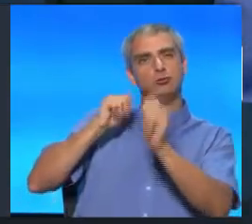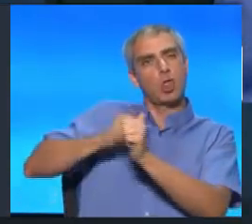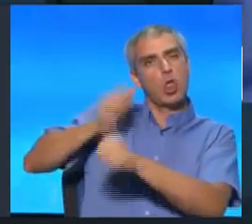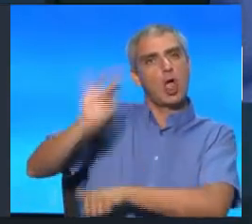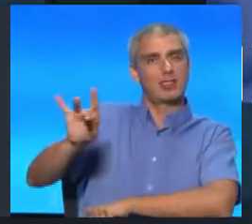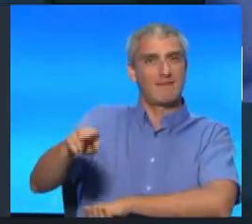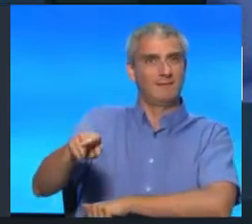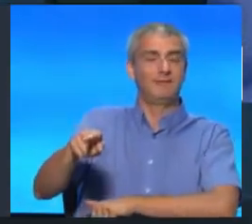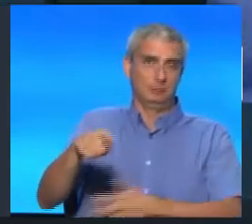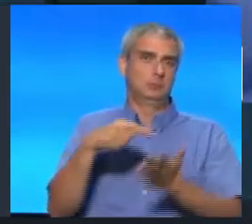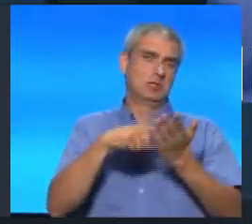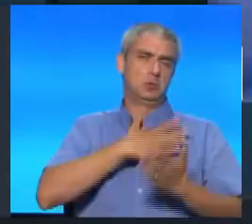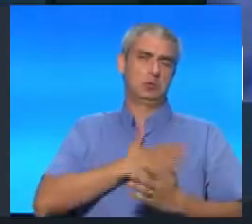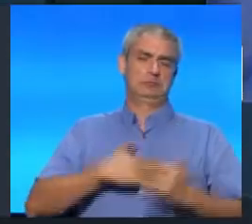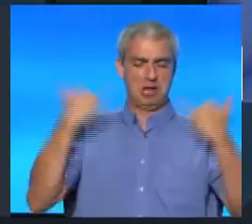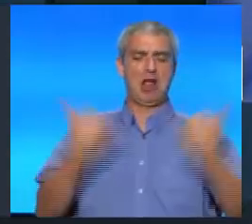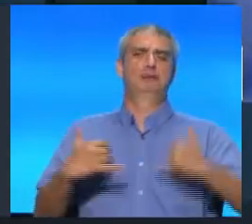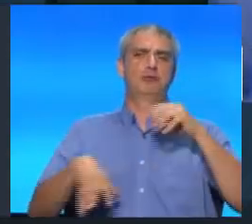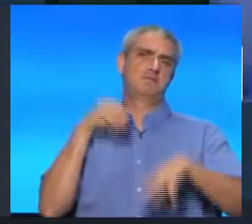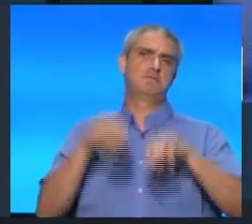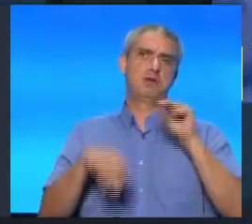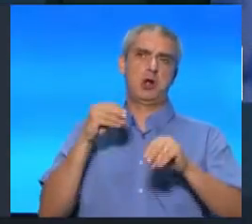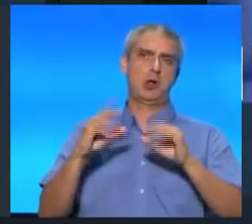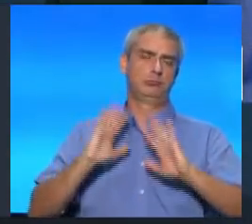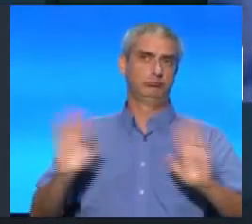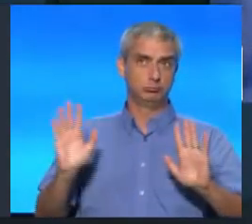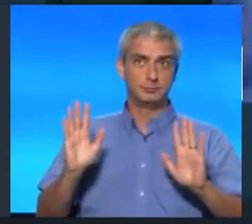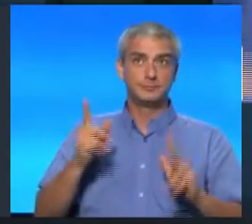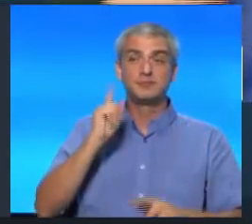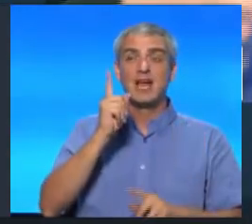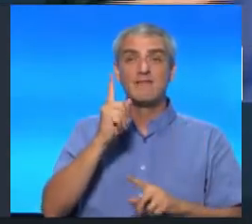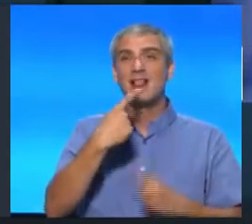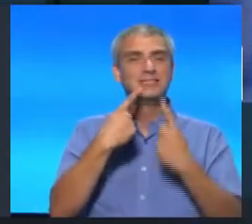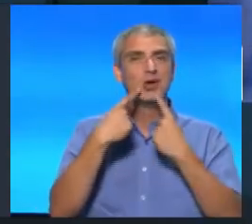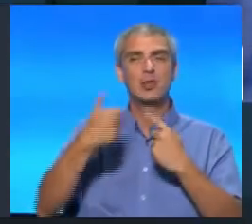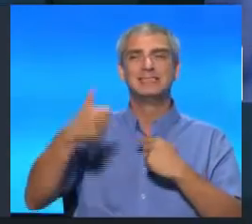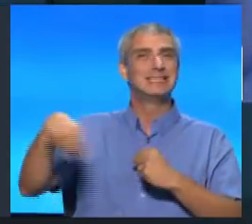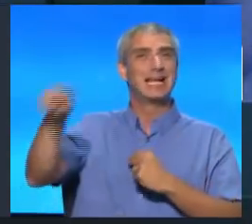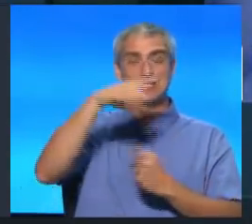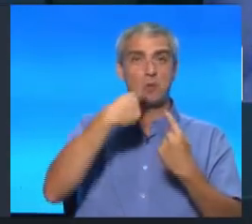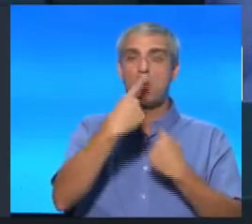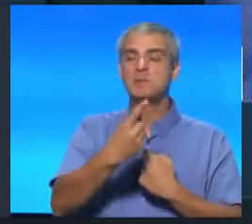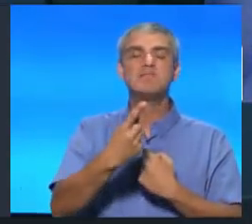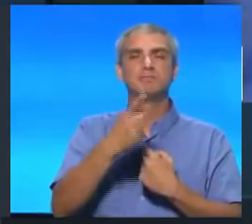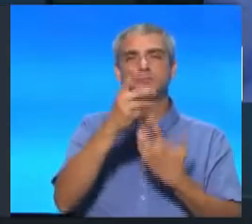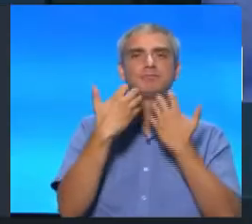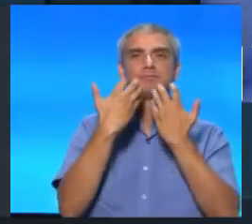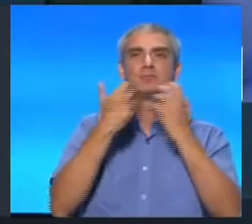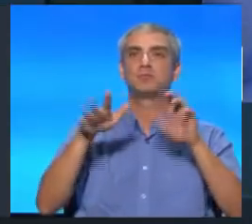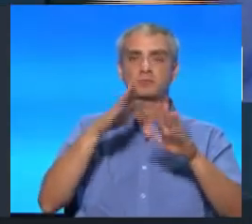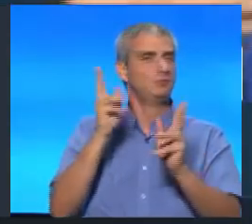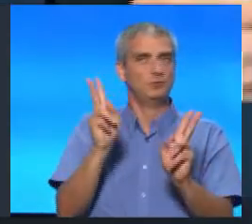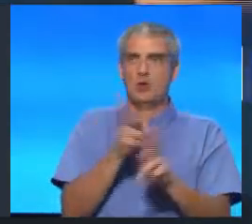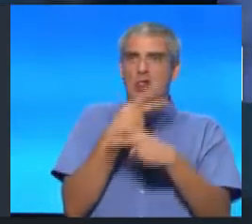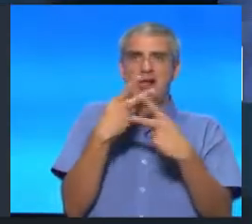בעניין הזה, ולכן מבחינתו היה רוצה ללכת לבחירות חדשות כבר עכשיו. אלא שבאותן שיחות טוענים השרים שמשוחחים איתו, מסביר להם ראש הממשלה שהוא אינו